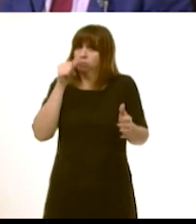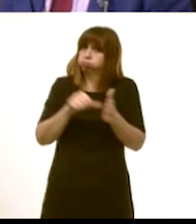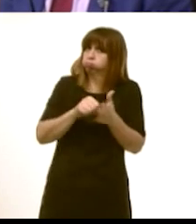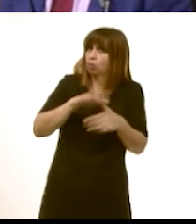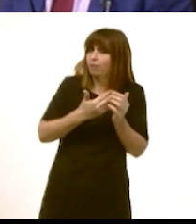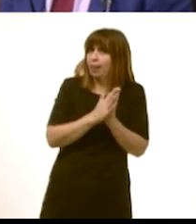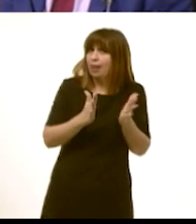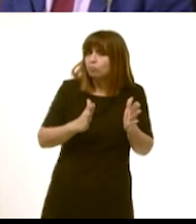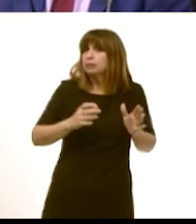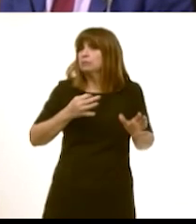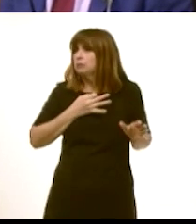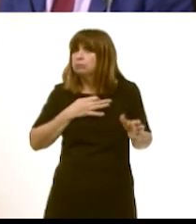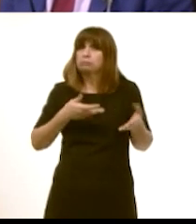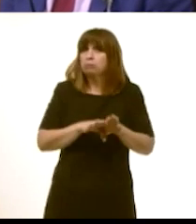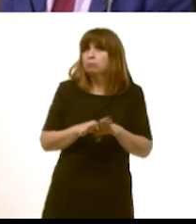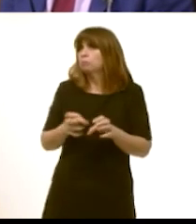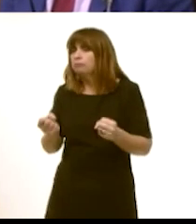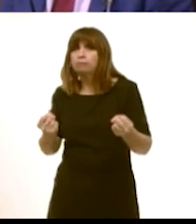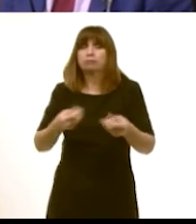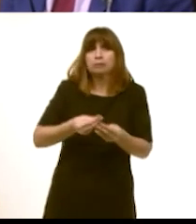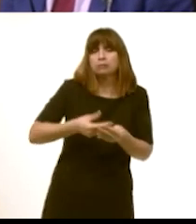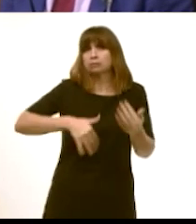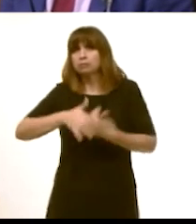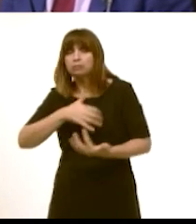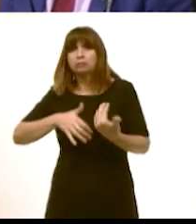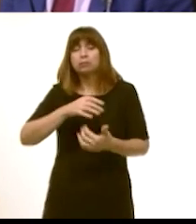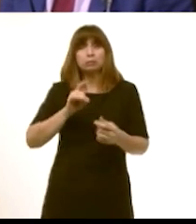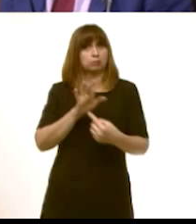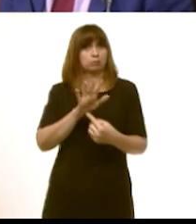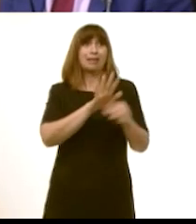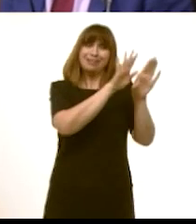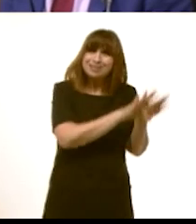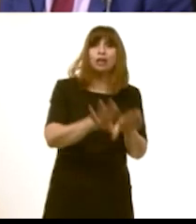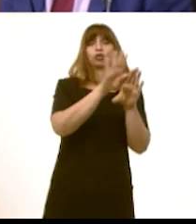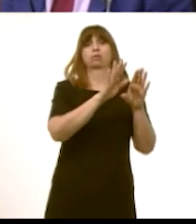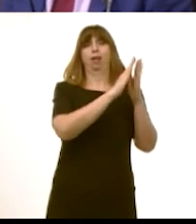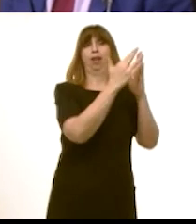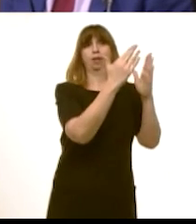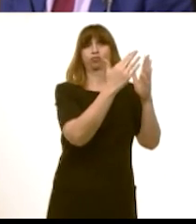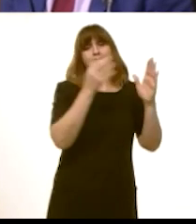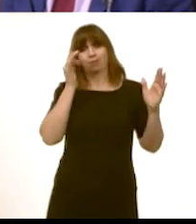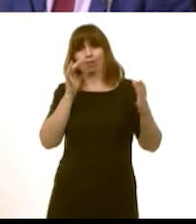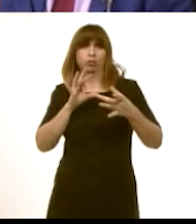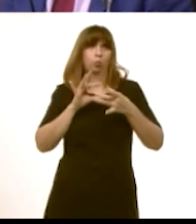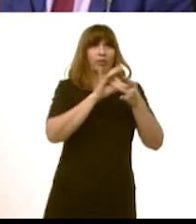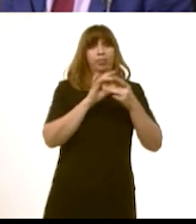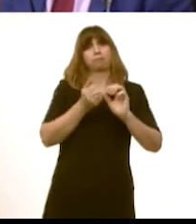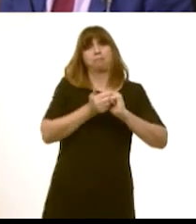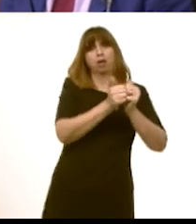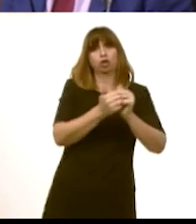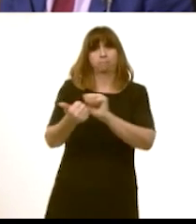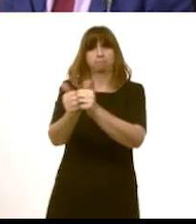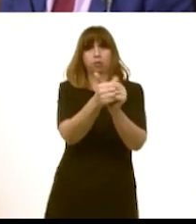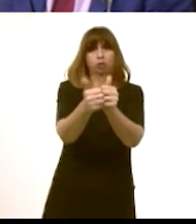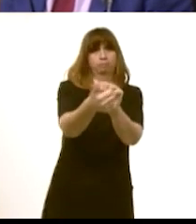llyfrgellau lleol yn gweithio mewn partneriaeth gyda'r Llyfrgell Genedlaethol mwyn sicrhau bod yna wasanaethau ar gael i bobl